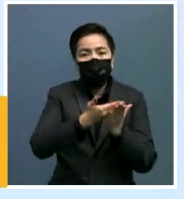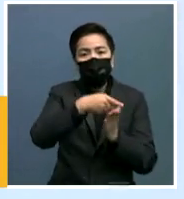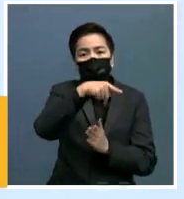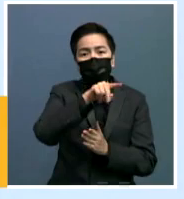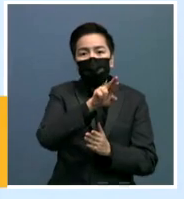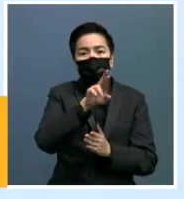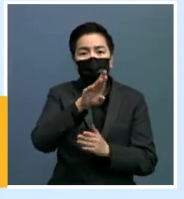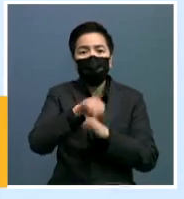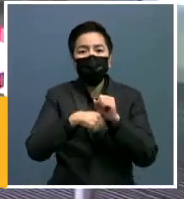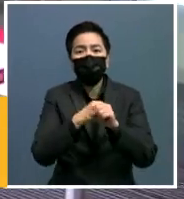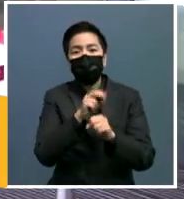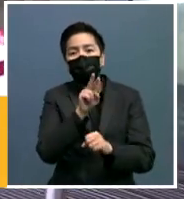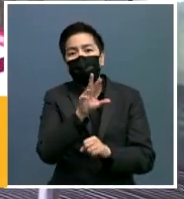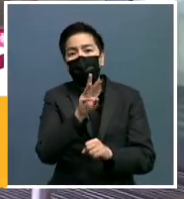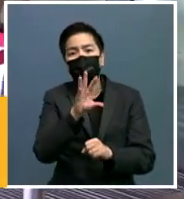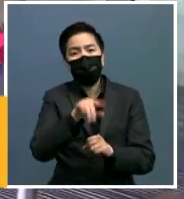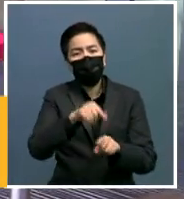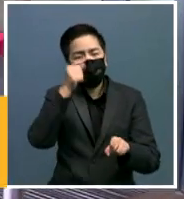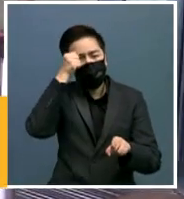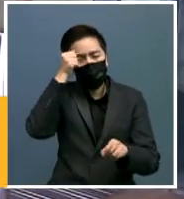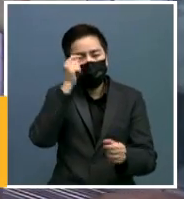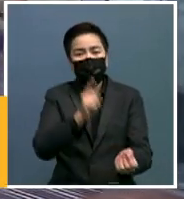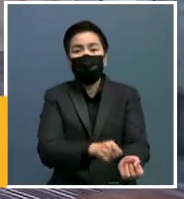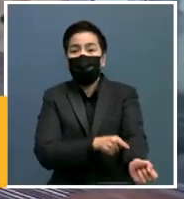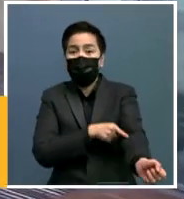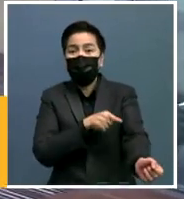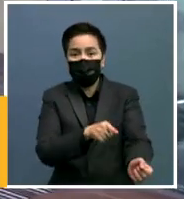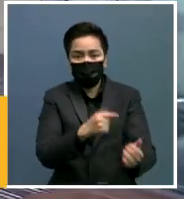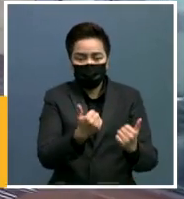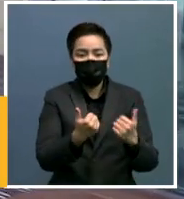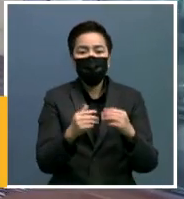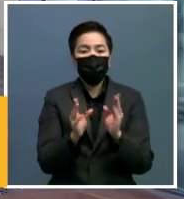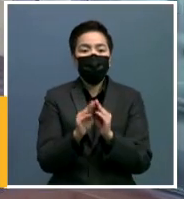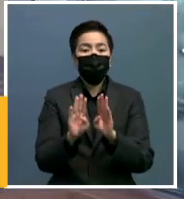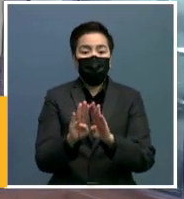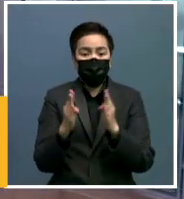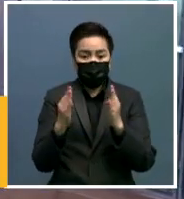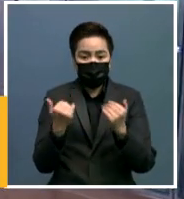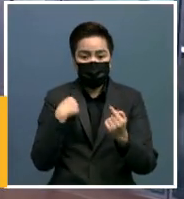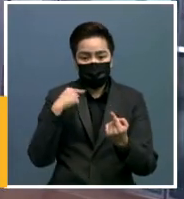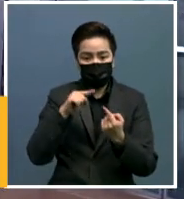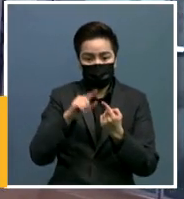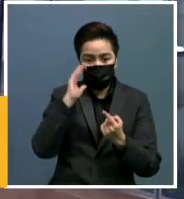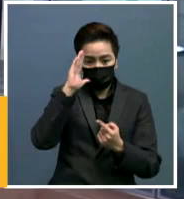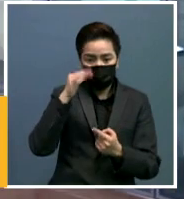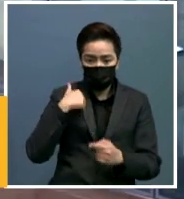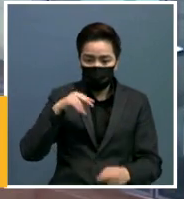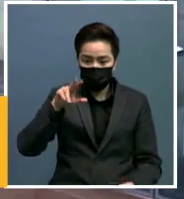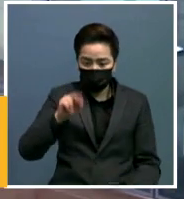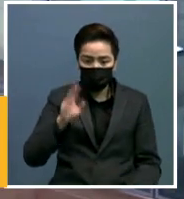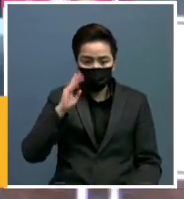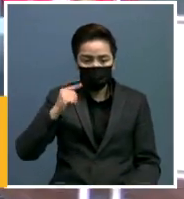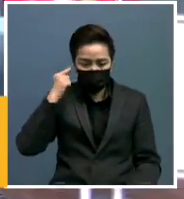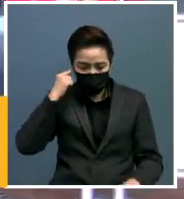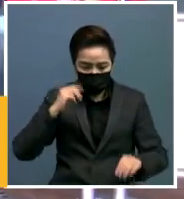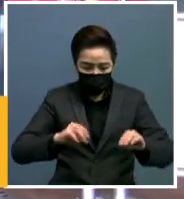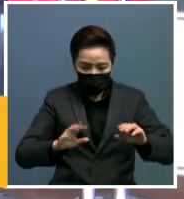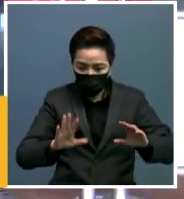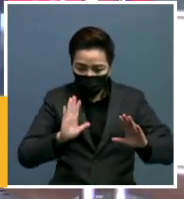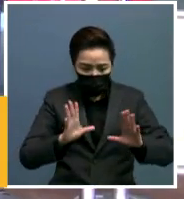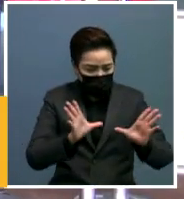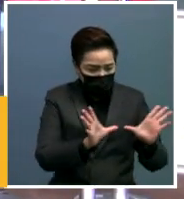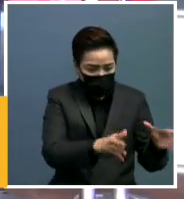ปี 6 5ซึ่งจะใช้เวลาหลายวันพอสมควรก่อนการเปิดการประชุมจะมีการนัดหารือกับผู้ควบคุมเสียงของทั้งสองฝ่าย